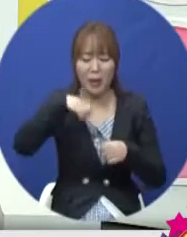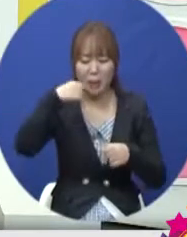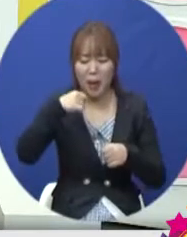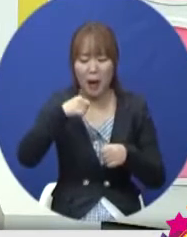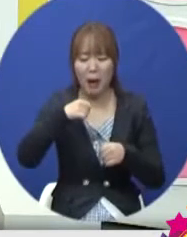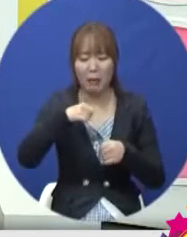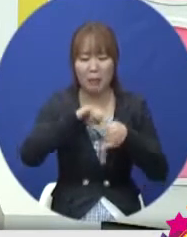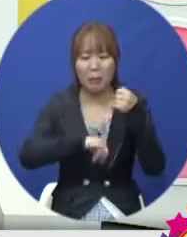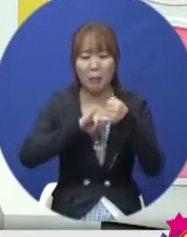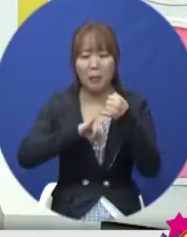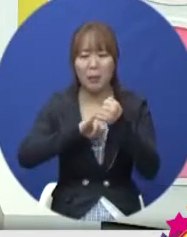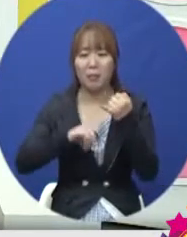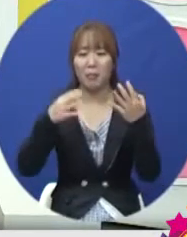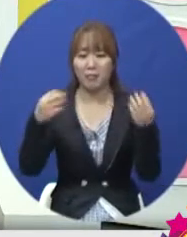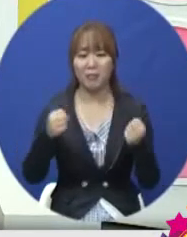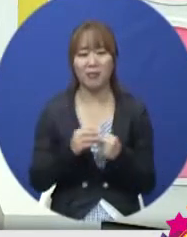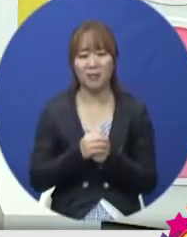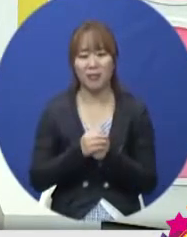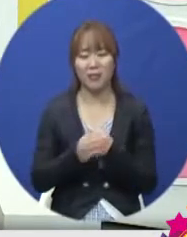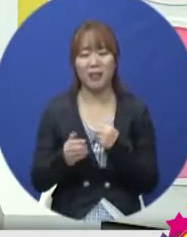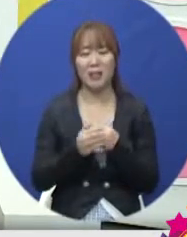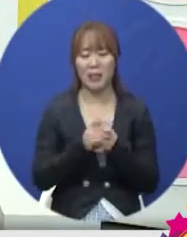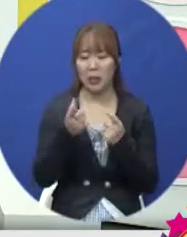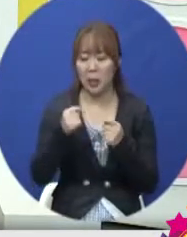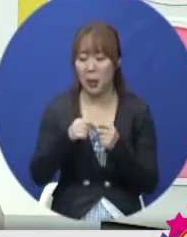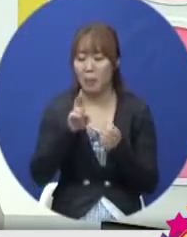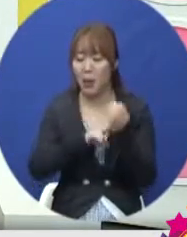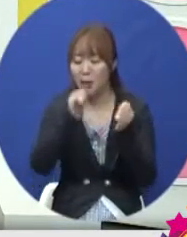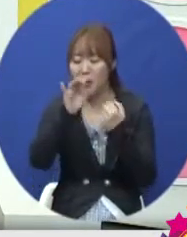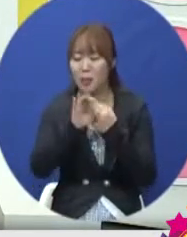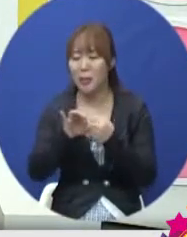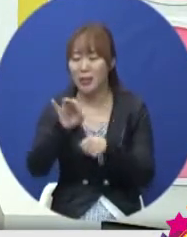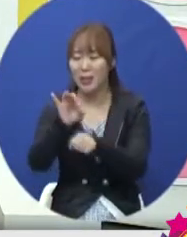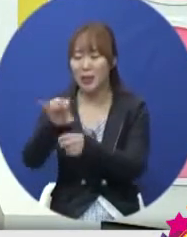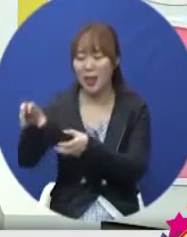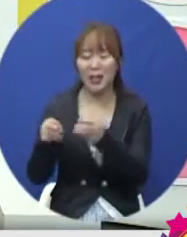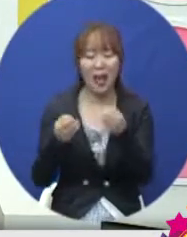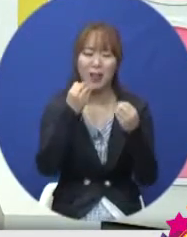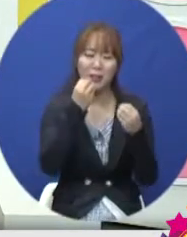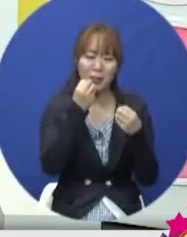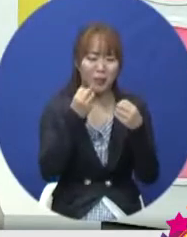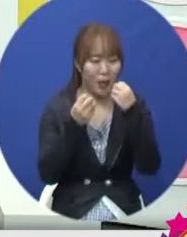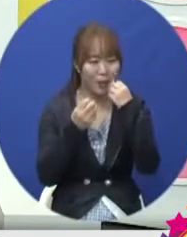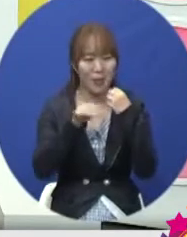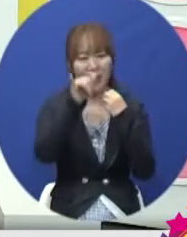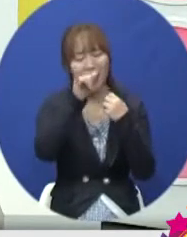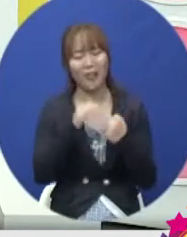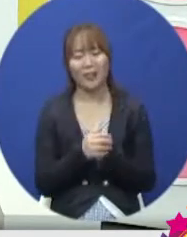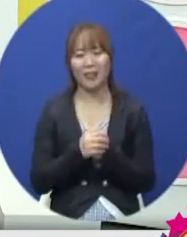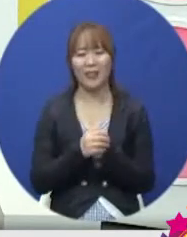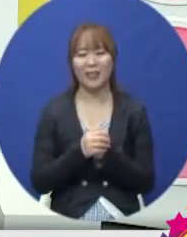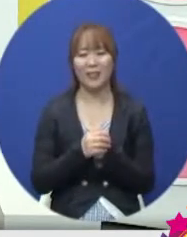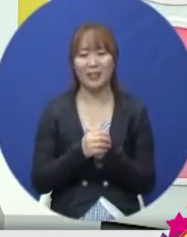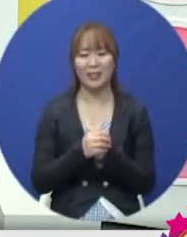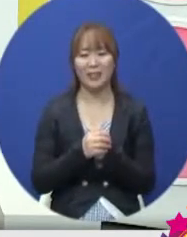밥을 잘 때를 많이 놓쳐요. 맞아요. 그래서 얼른 그런 거 파는 데 있으면 얼른 사서 가면서 차에서 먹고 막 그러거든요. 맞아요. 근데 그거 파는 데가 별로